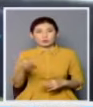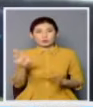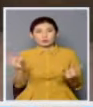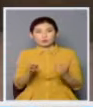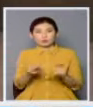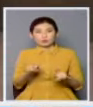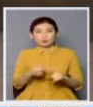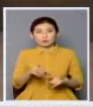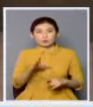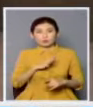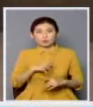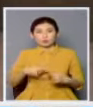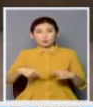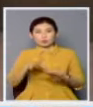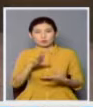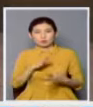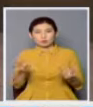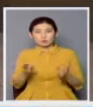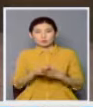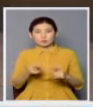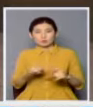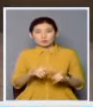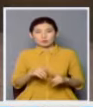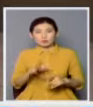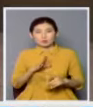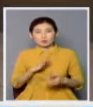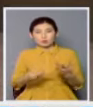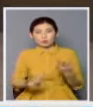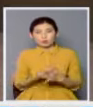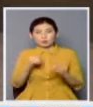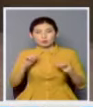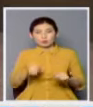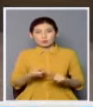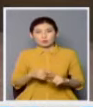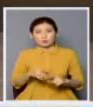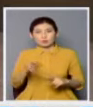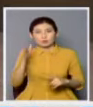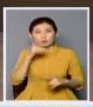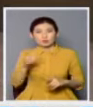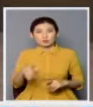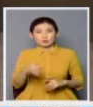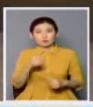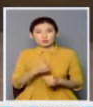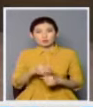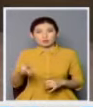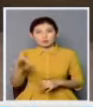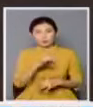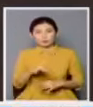силы уполномоченных органов должны быть брошены на предотвращение новых возможных фактов замора рыбы, сказал глава